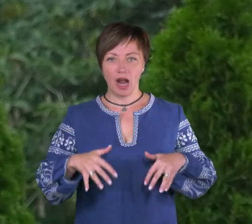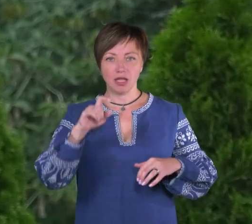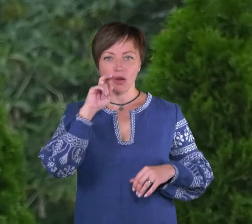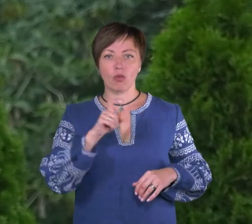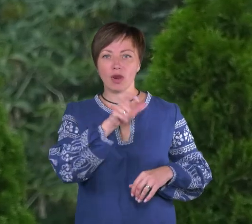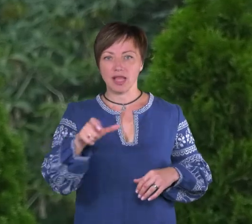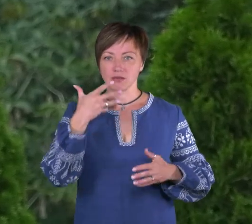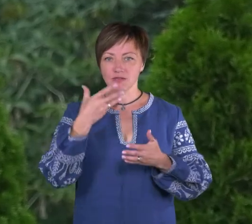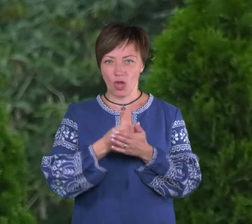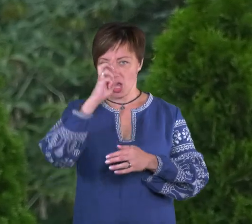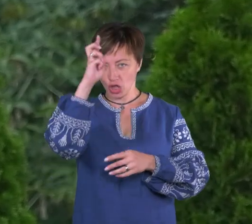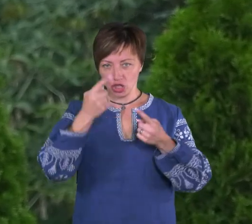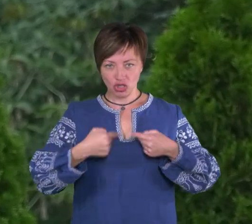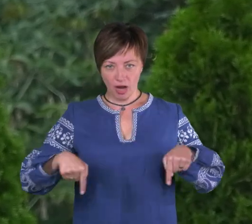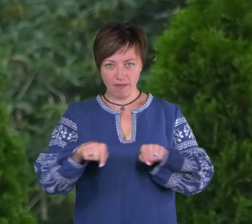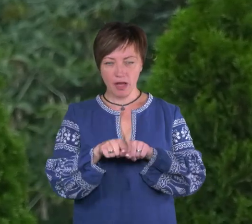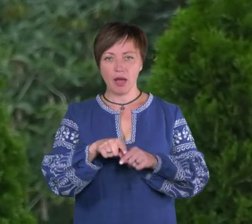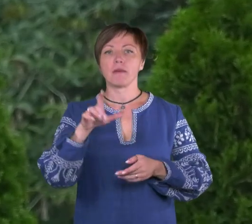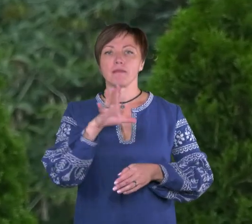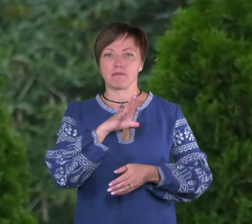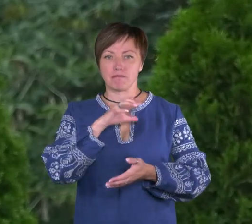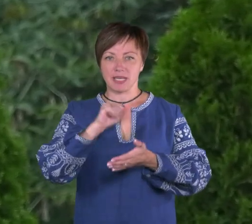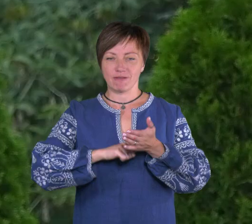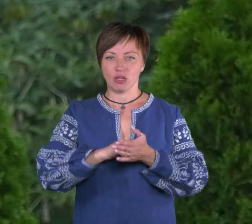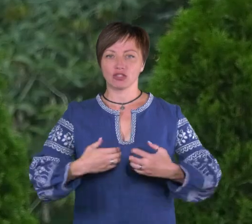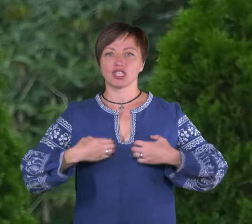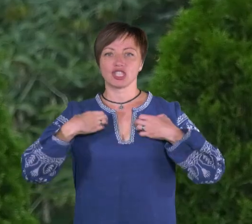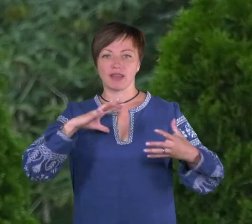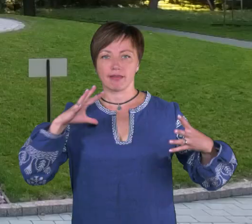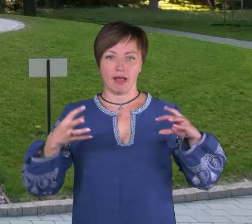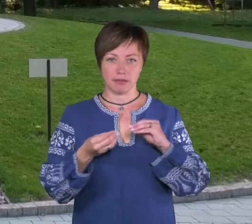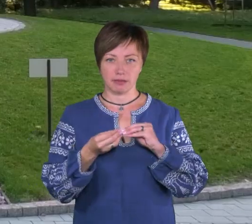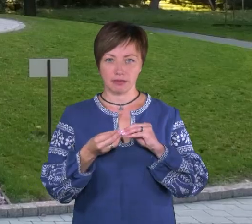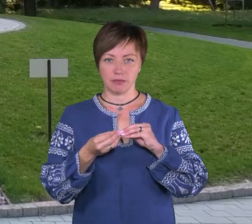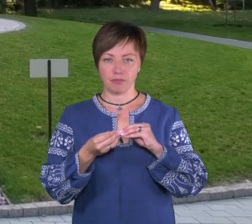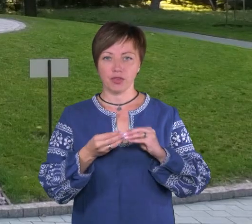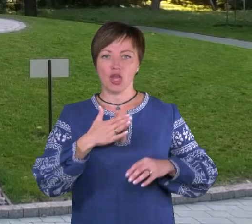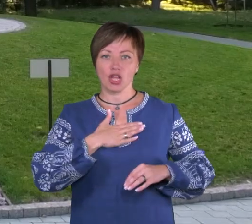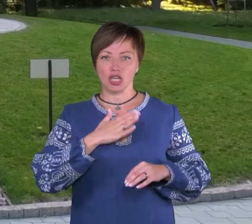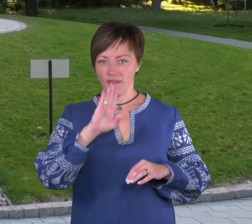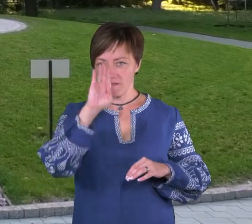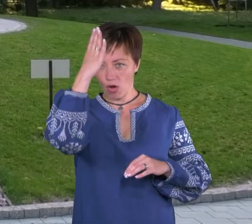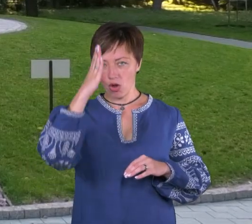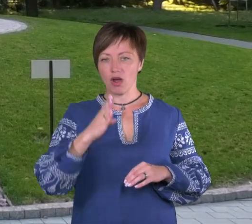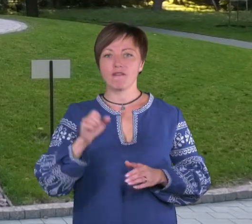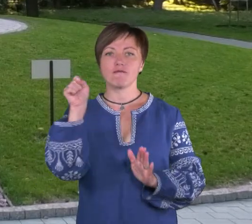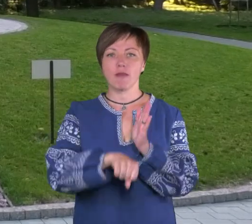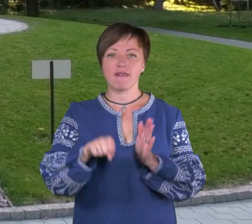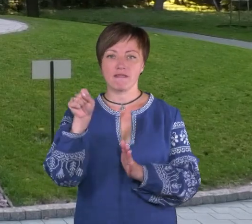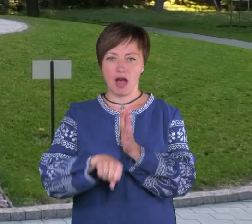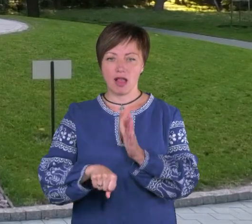українцями своєї держави призводила до страшних наслідків. Наші вороги